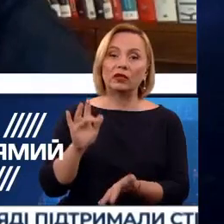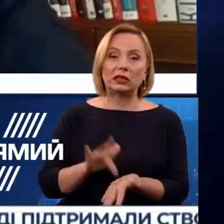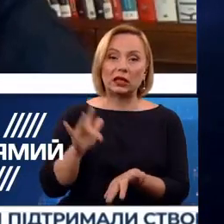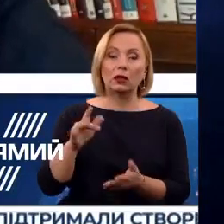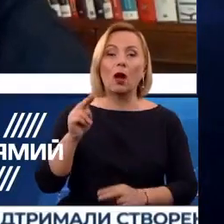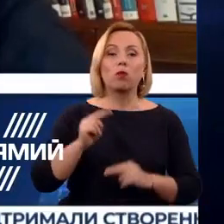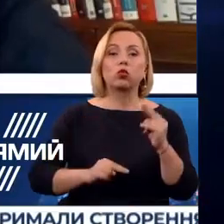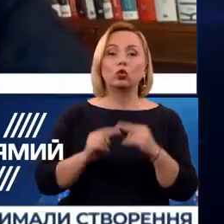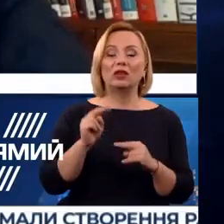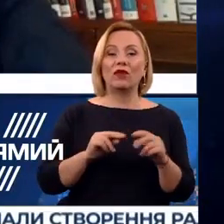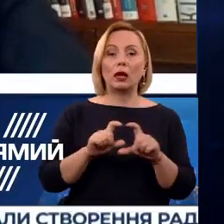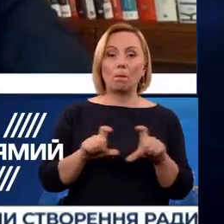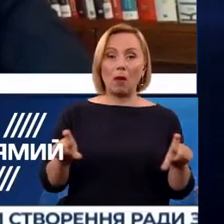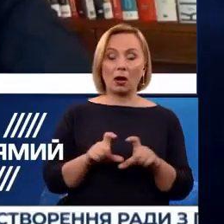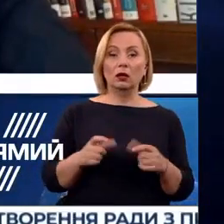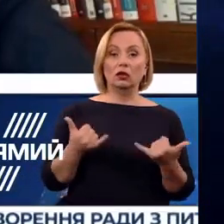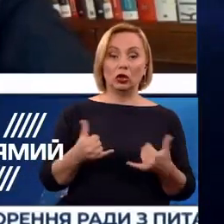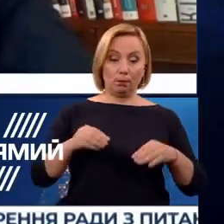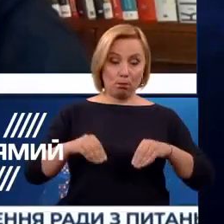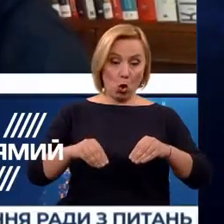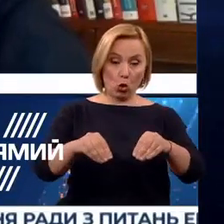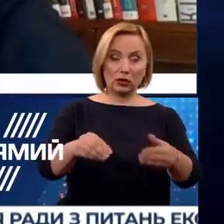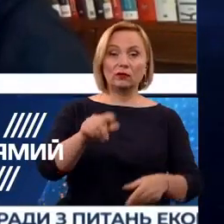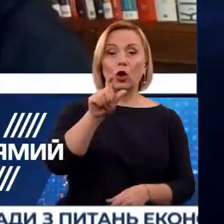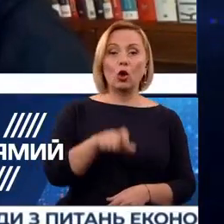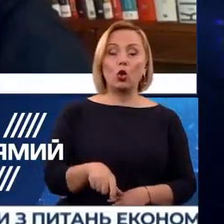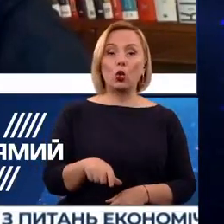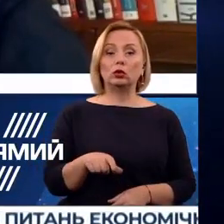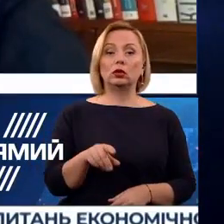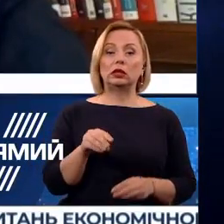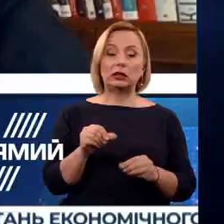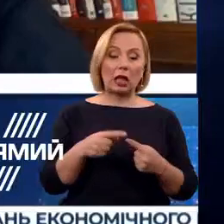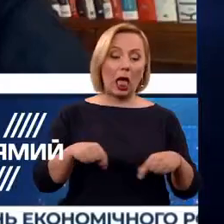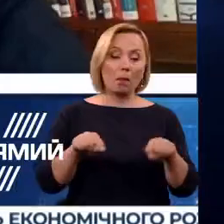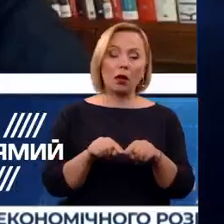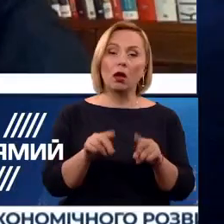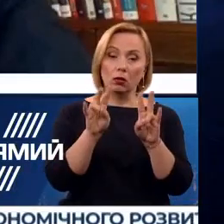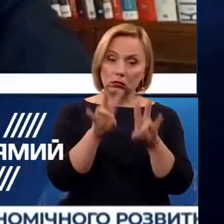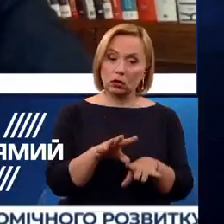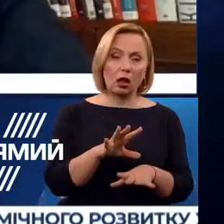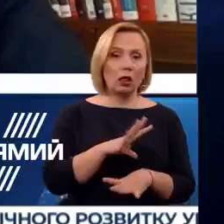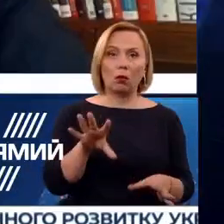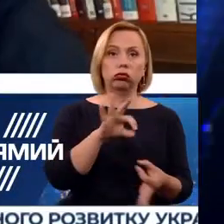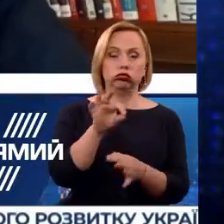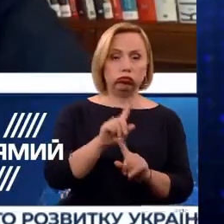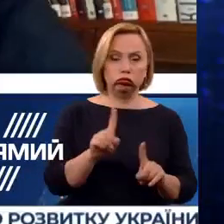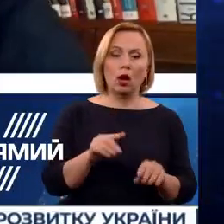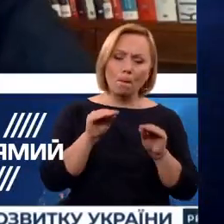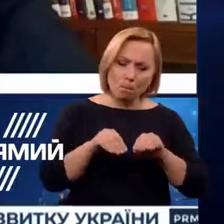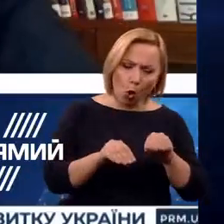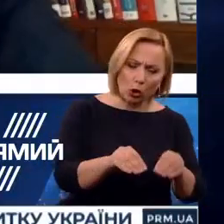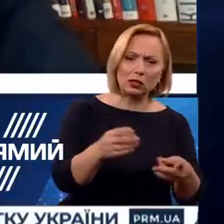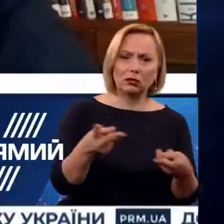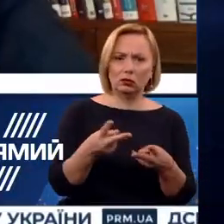магазини, щоб люди могли зараз осінь, посівна кампанія, щоб ні один клаптик землі не залишився необробленим, не посіяним і не